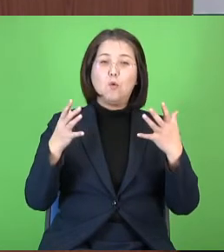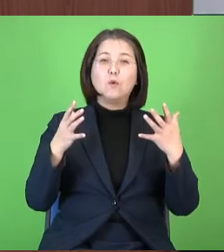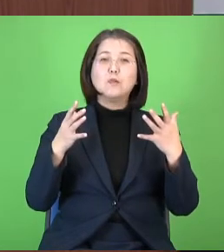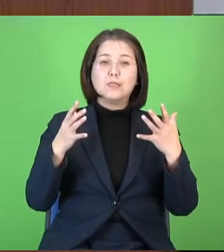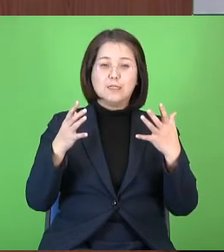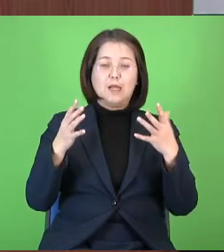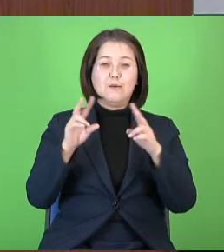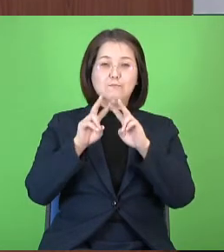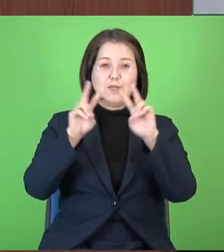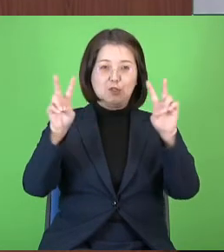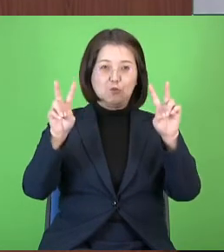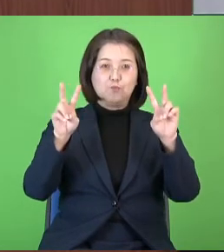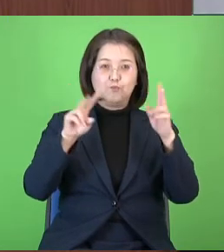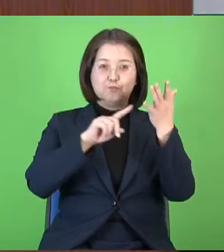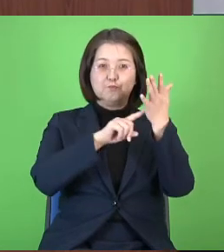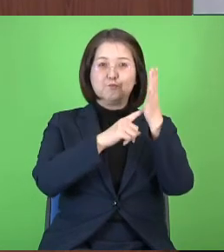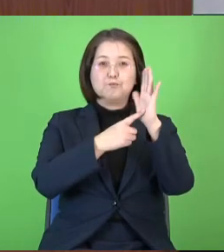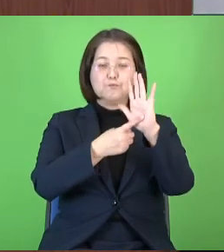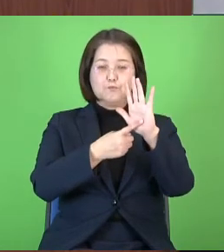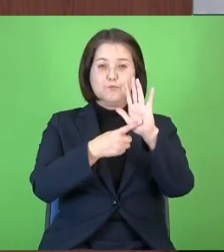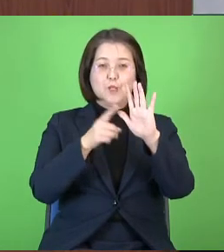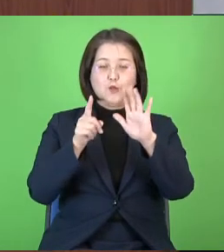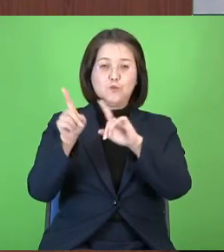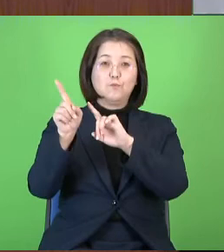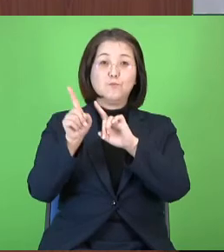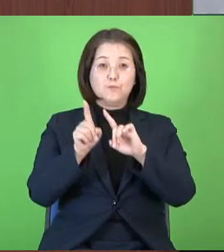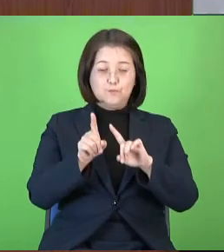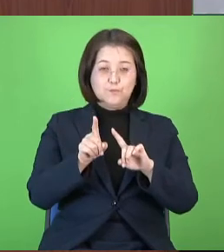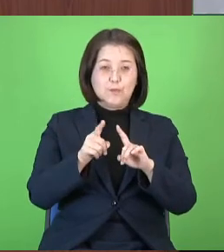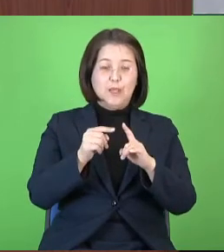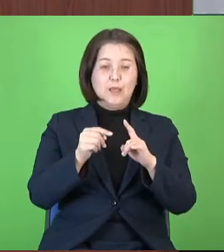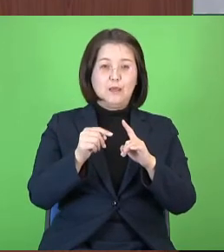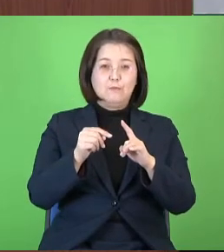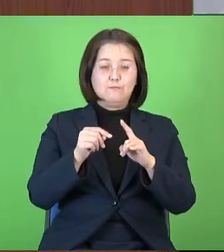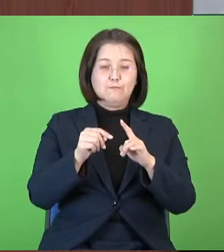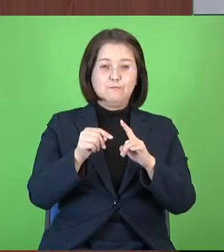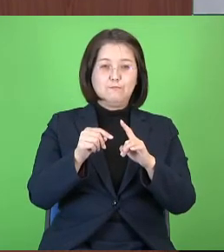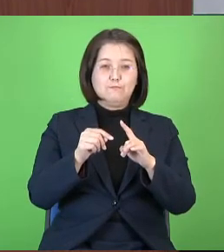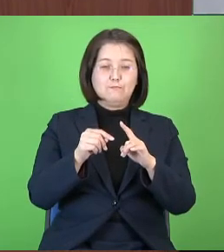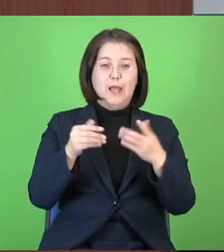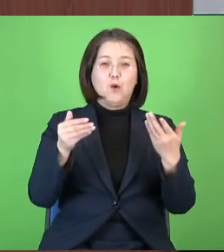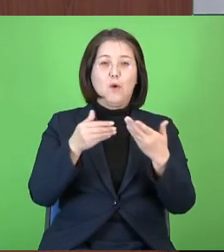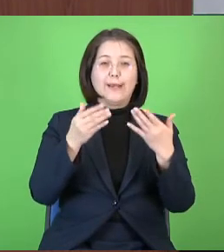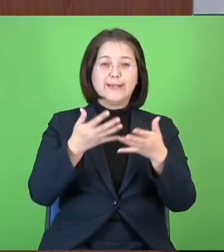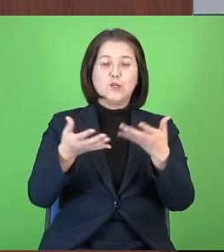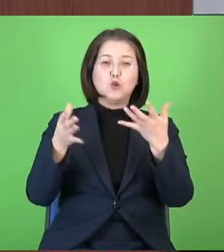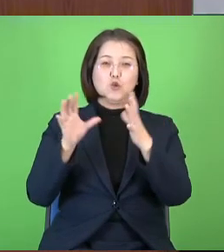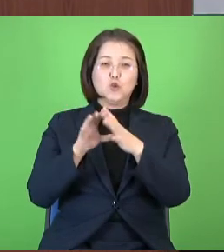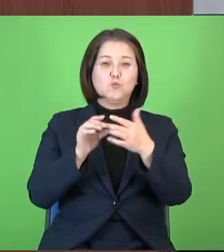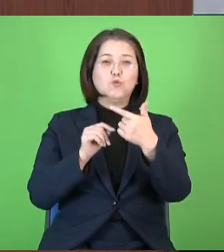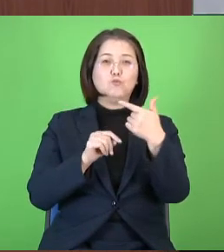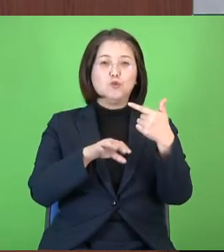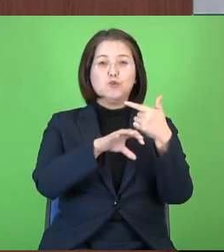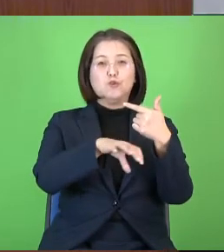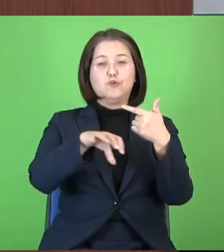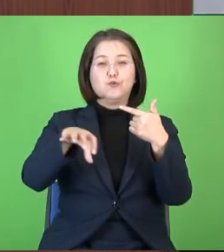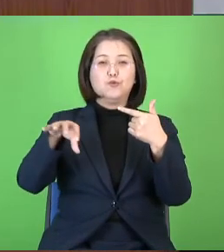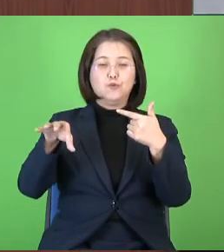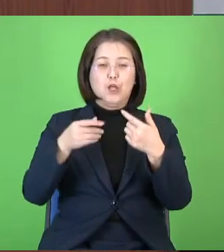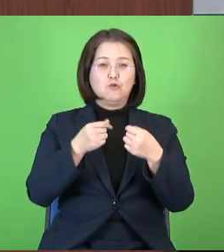a幸せ人口1000万人ウェルビーング先進県テーマまあそういった